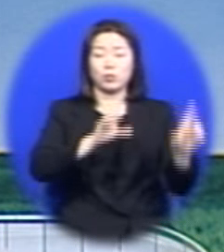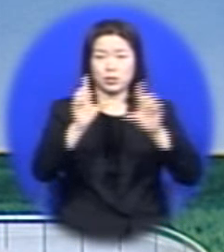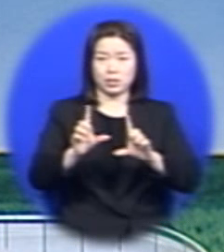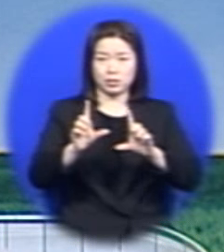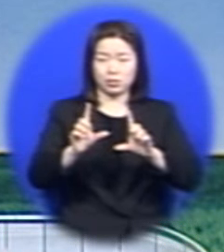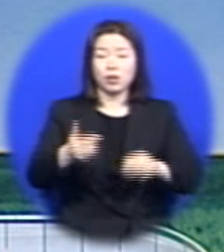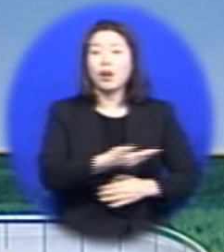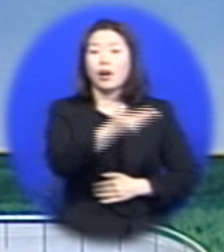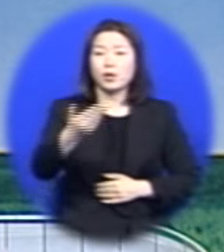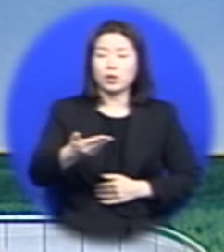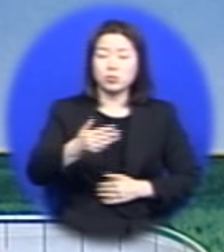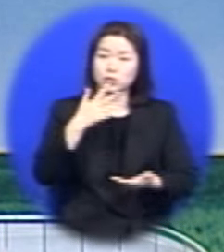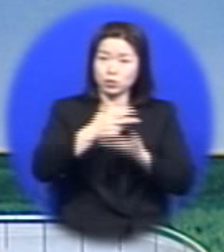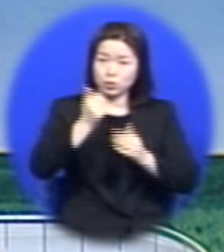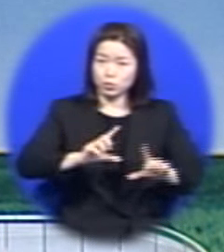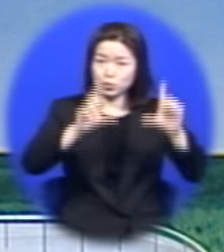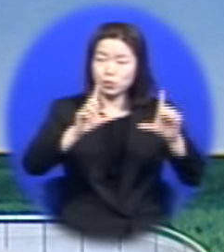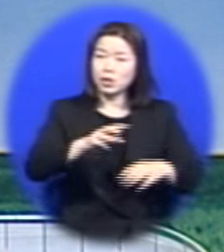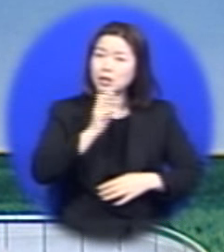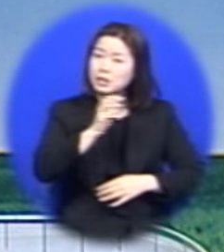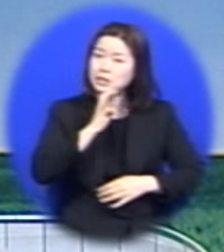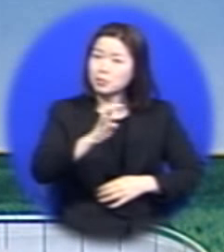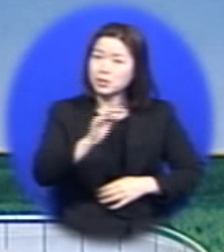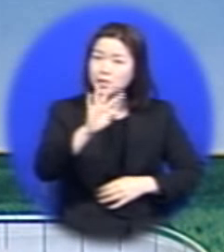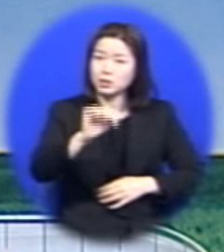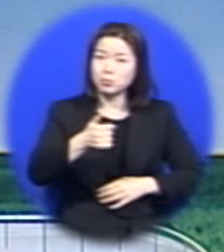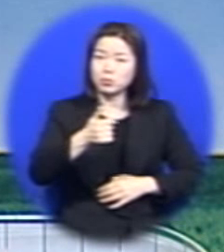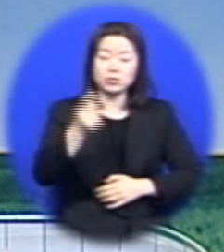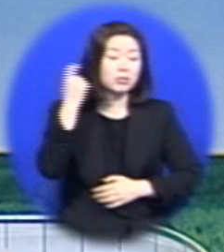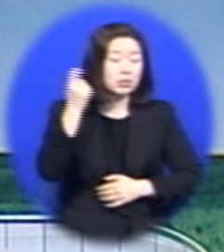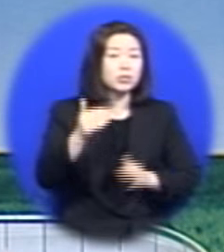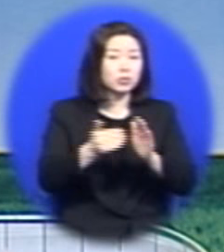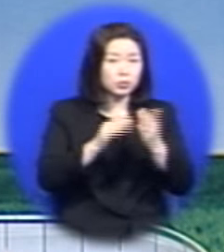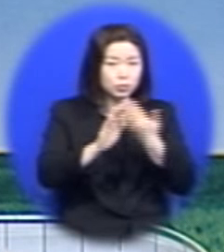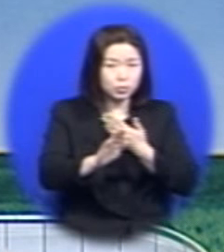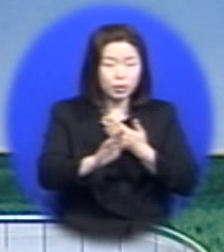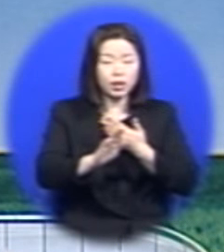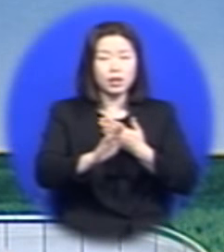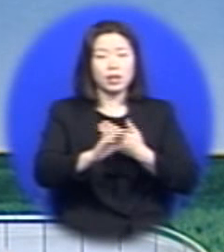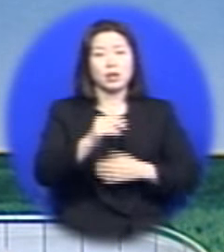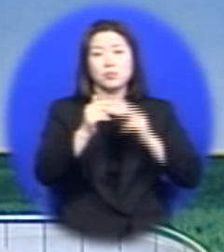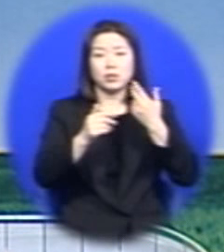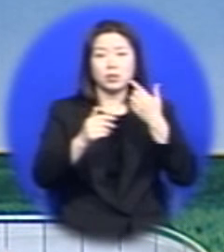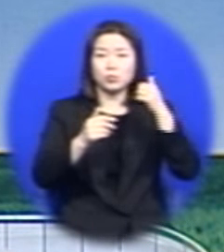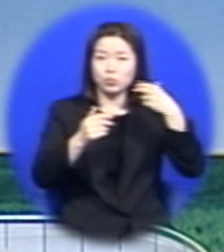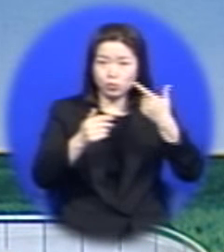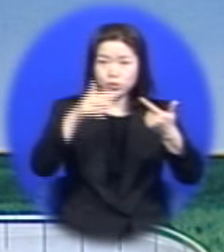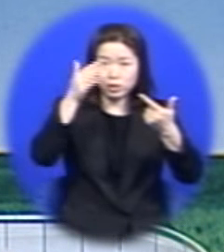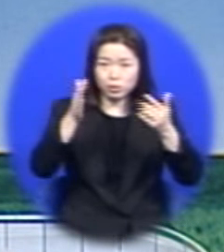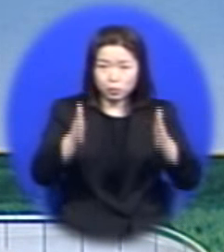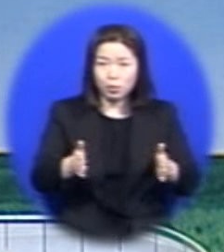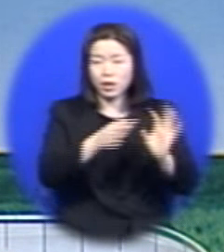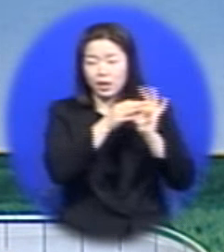40분 설교 들으시고 일주일 내내 또 잊어버렸다가 또 주일에 또 한 30, 40분 들으시고